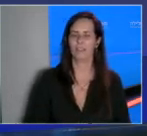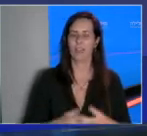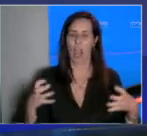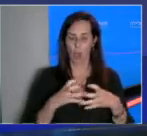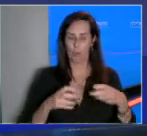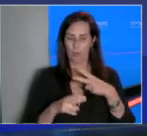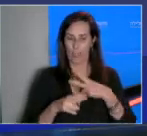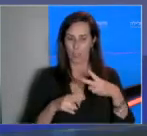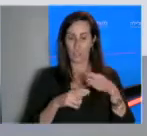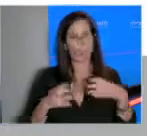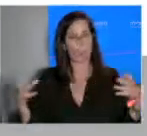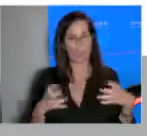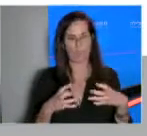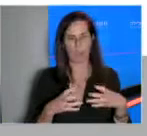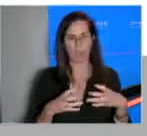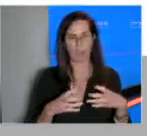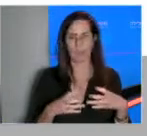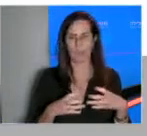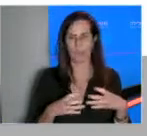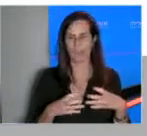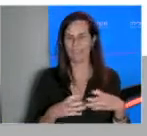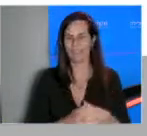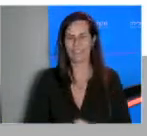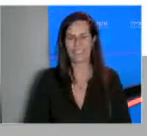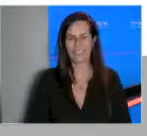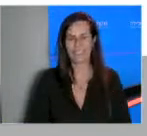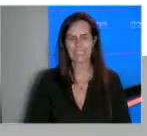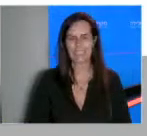קואופרטיב הניקיון זה חברה ששימו אותה